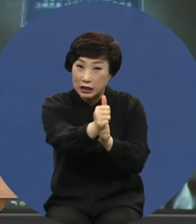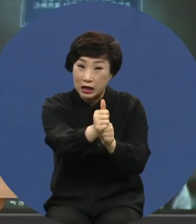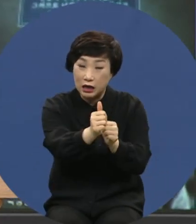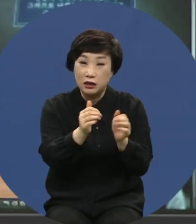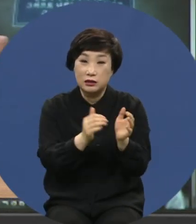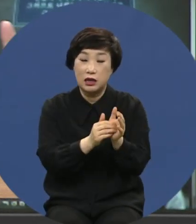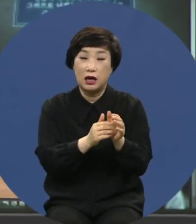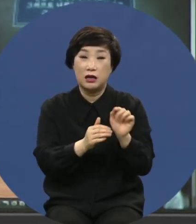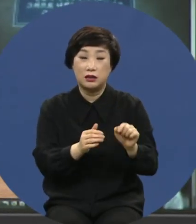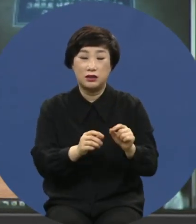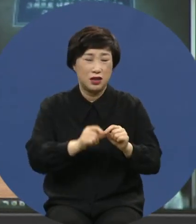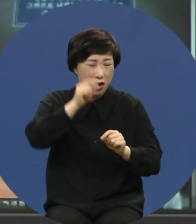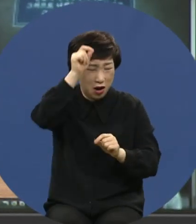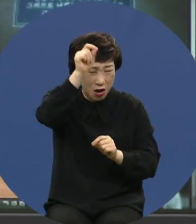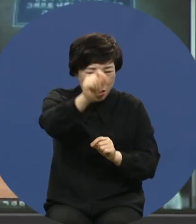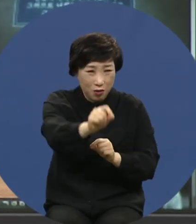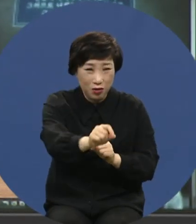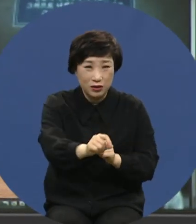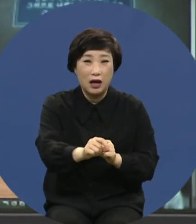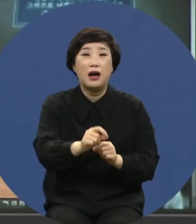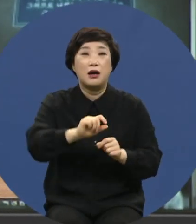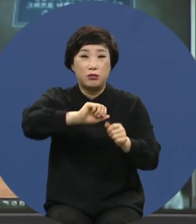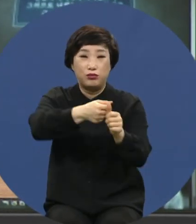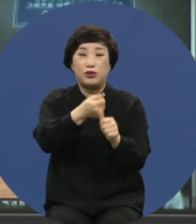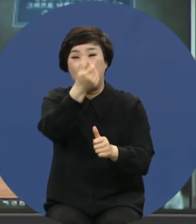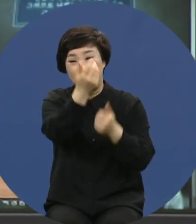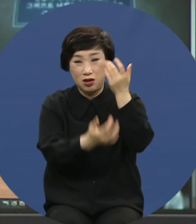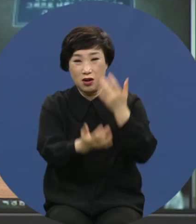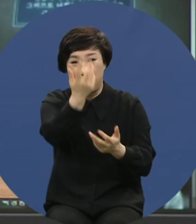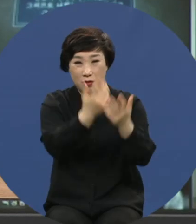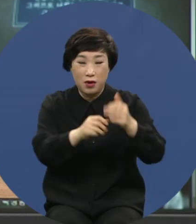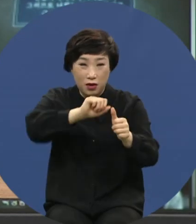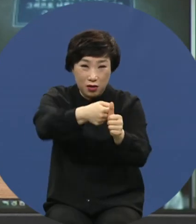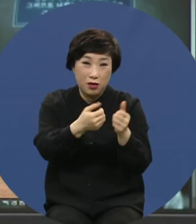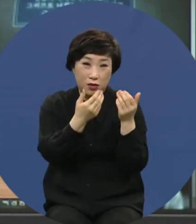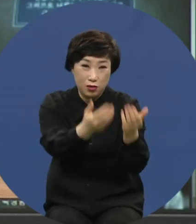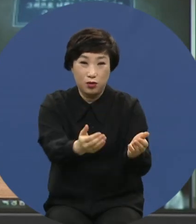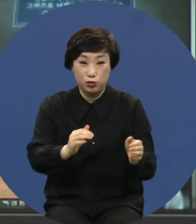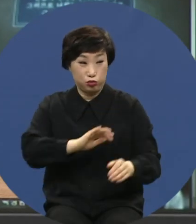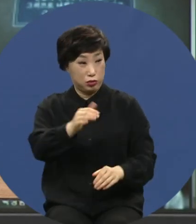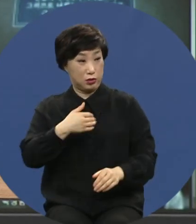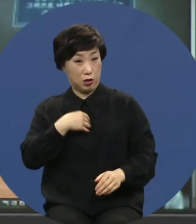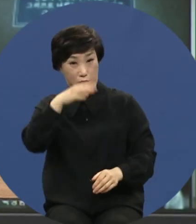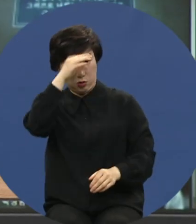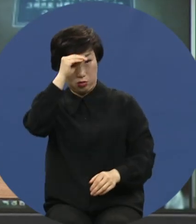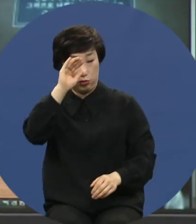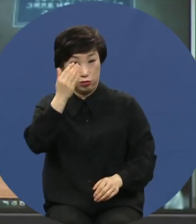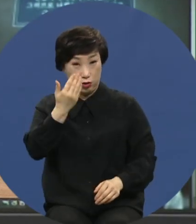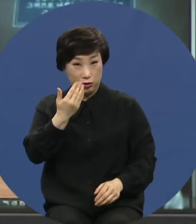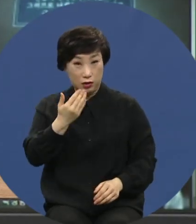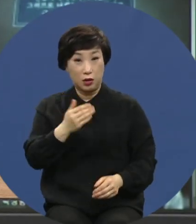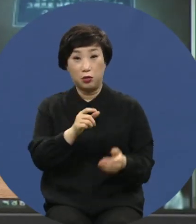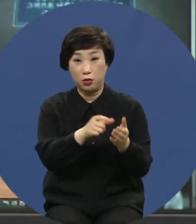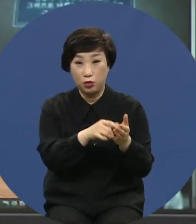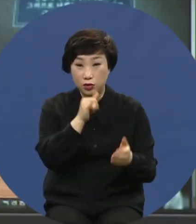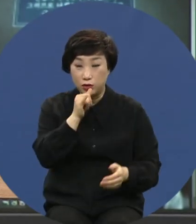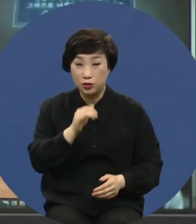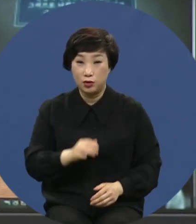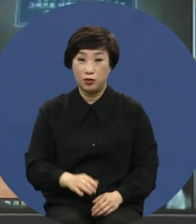따라가다가 영원한 불의 형벌을 받음으로 거울이 되었느니라고